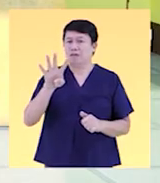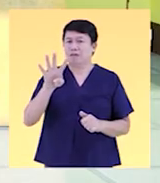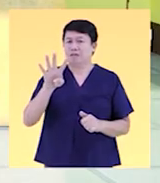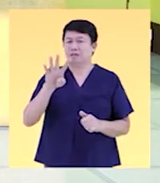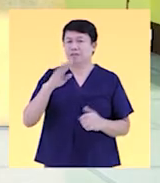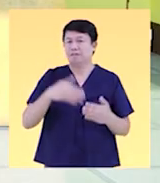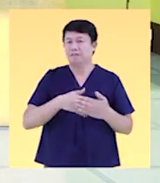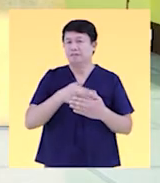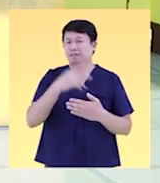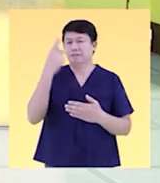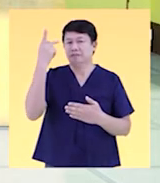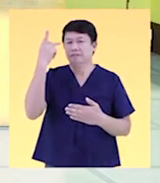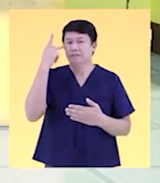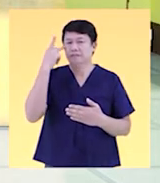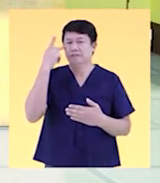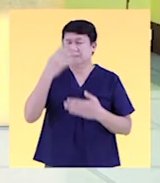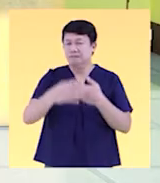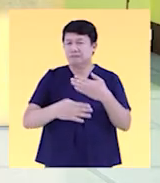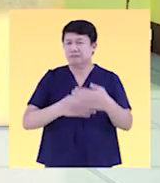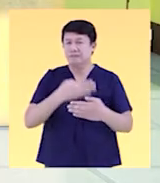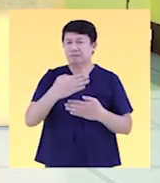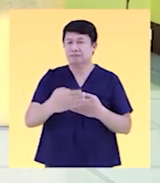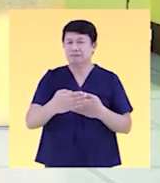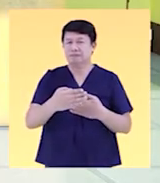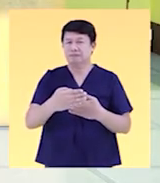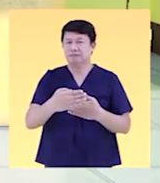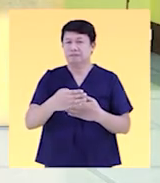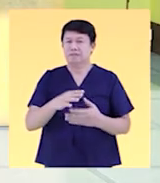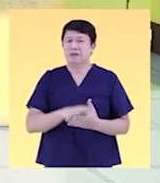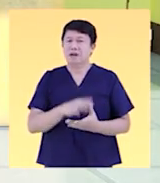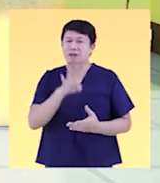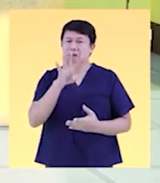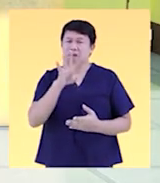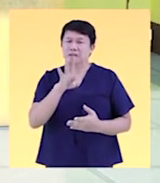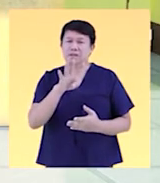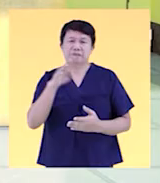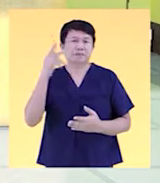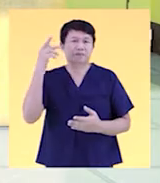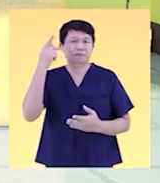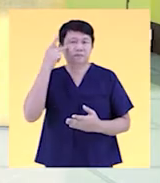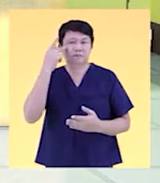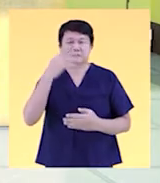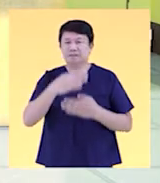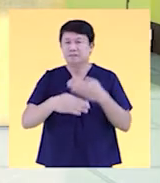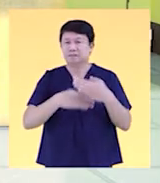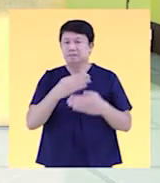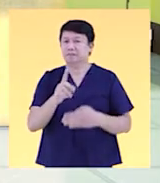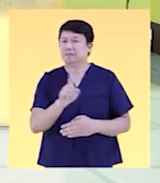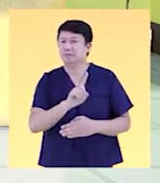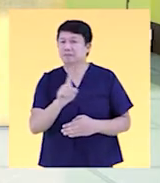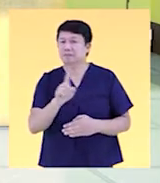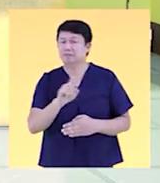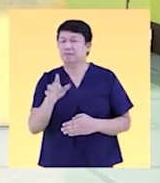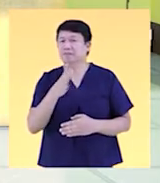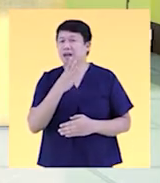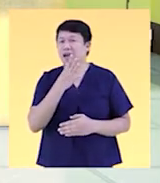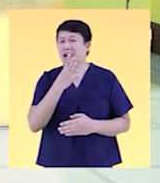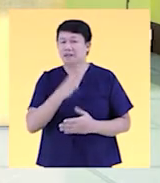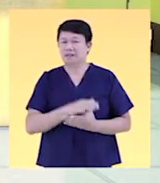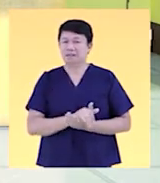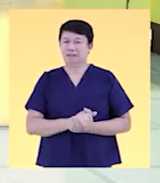procedure. POLYAS four-step procedure? Nay, ano po iyon?